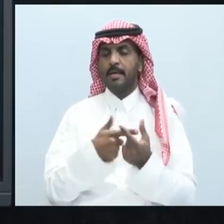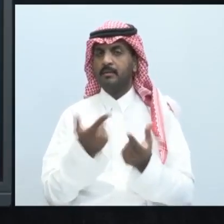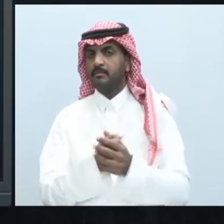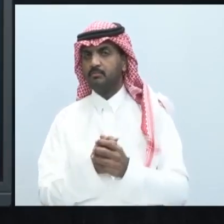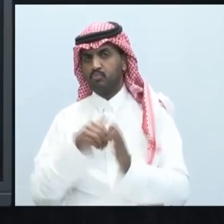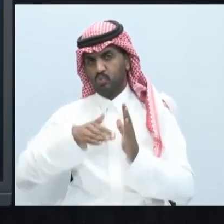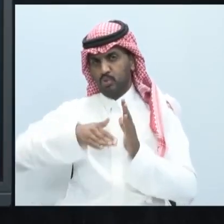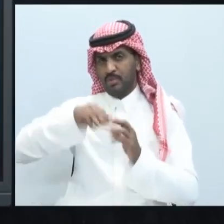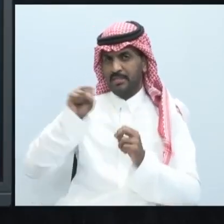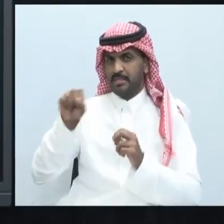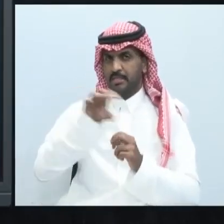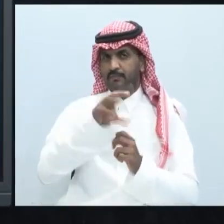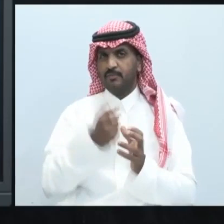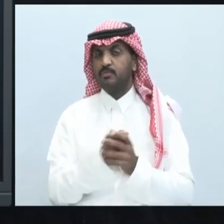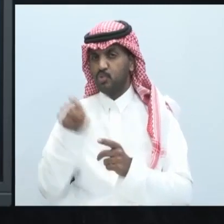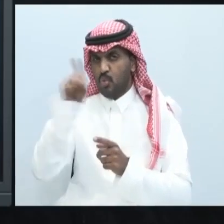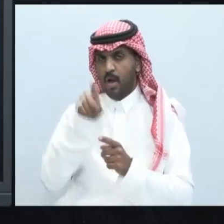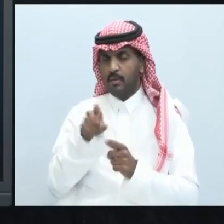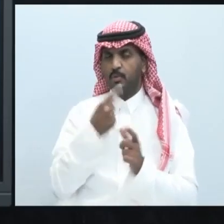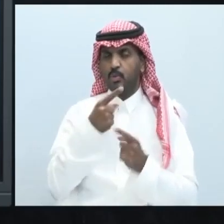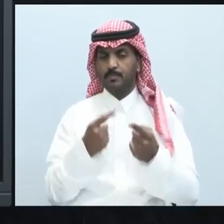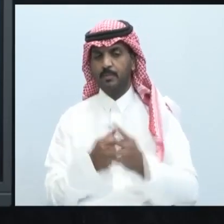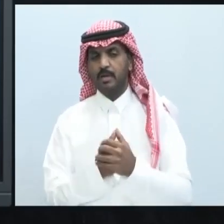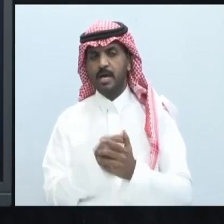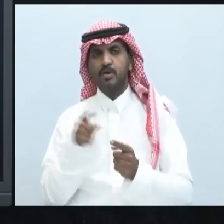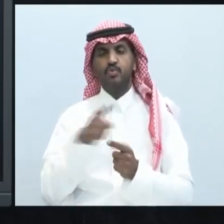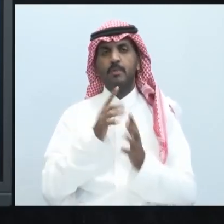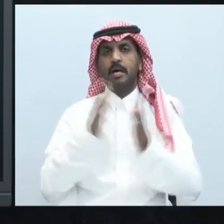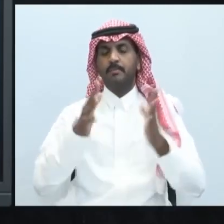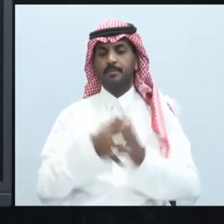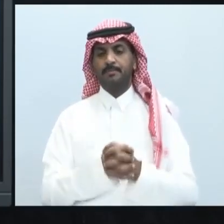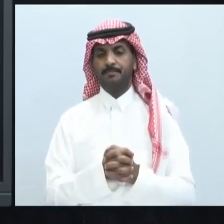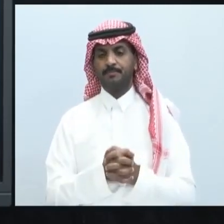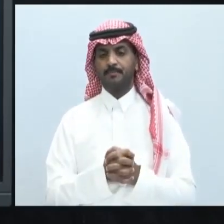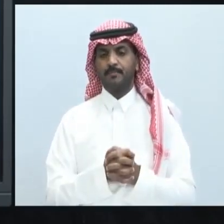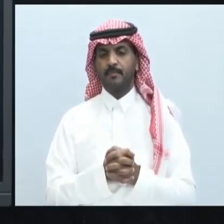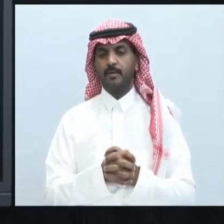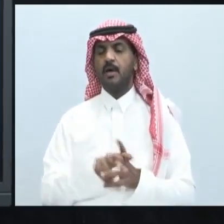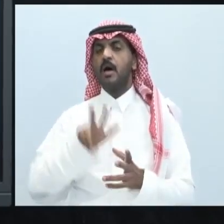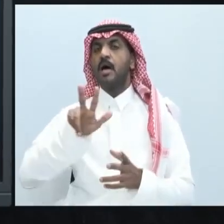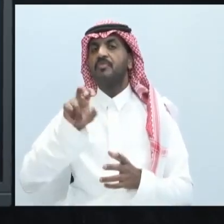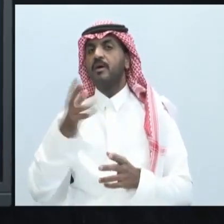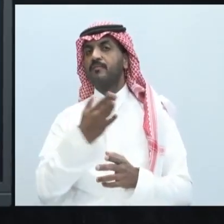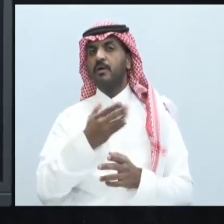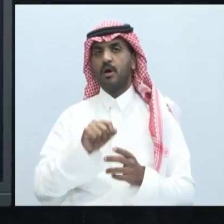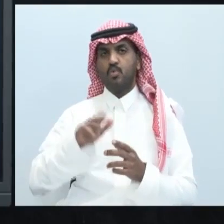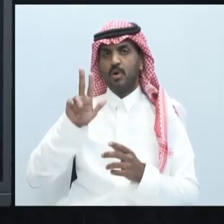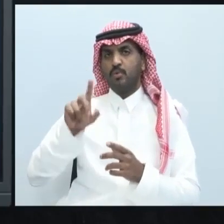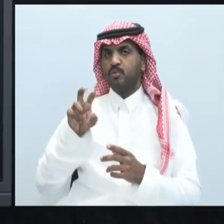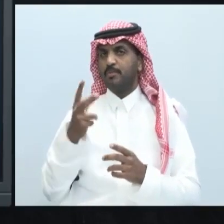مستويات تصنيف عندما نطرح سؤال الان ونقول ايهم اكبر الطائفه ام الرتبه